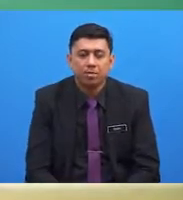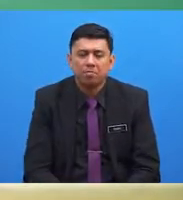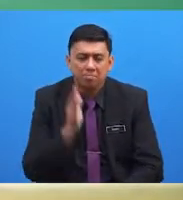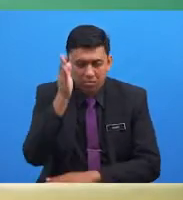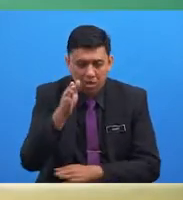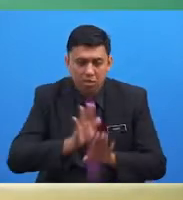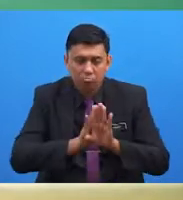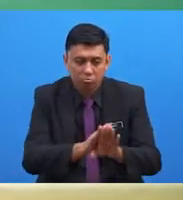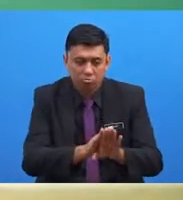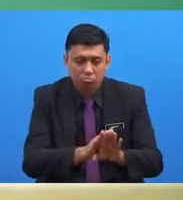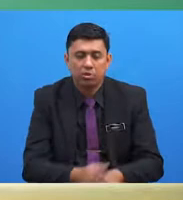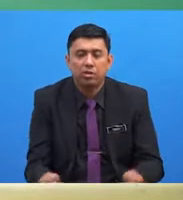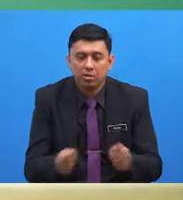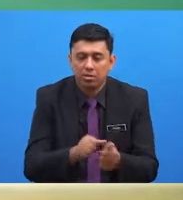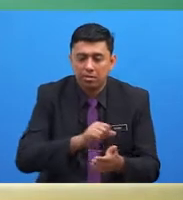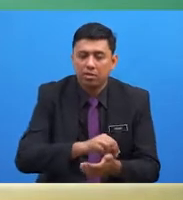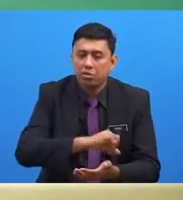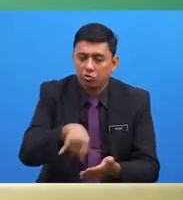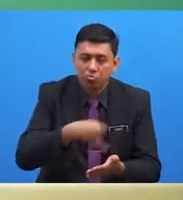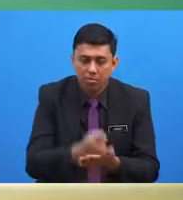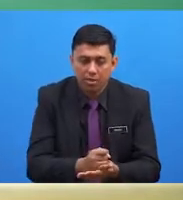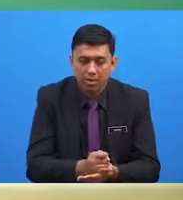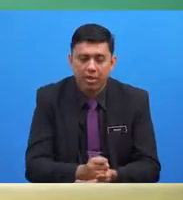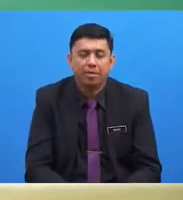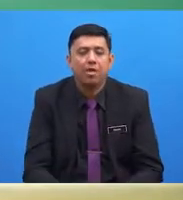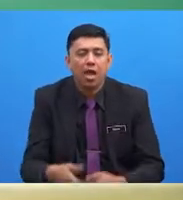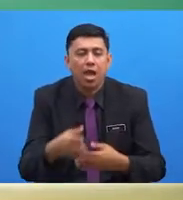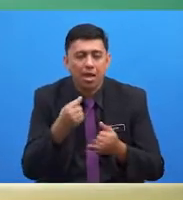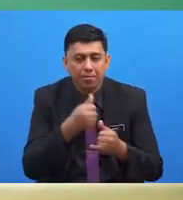RM31,460 akan ditolak pula dengan nilai inventory akhir sebanyak